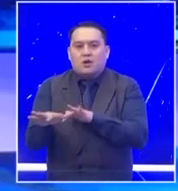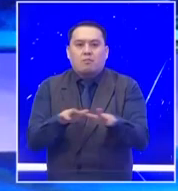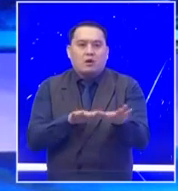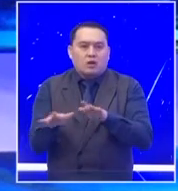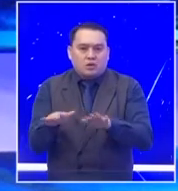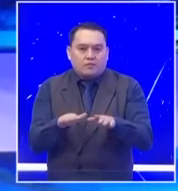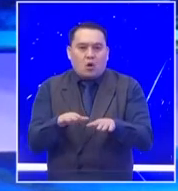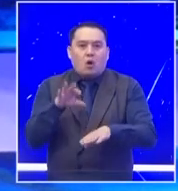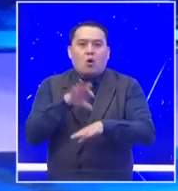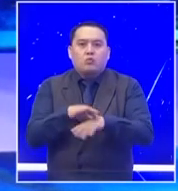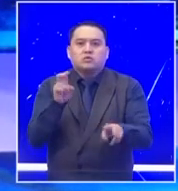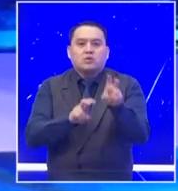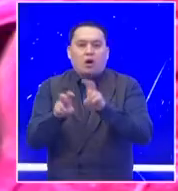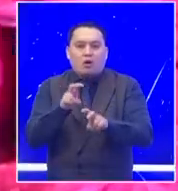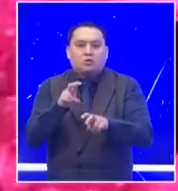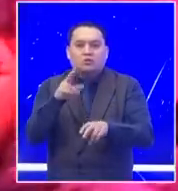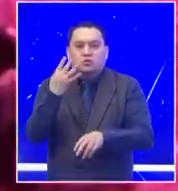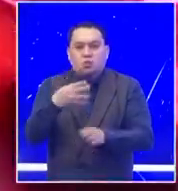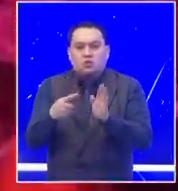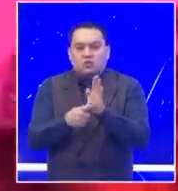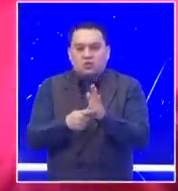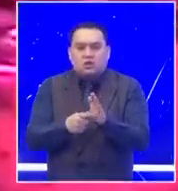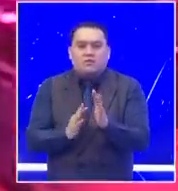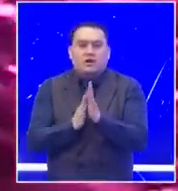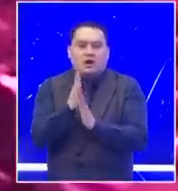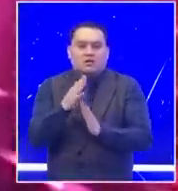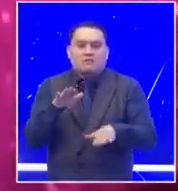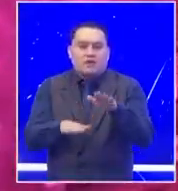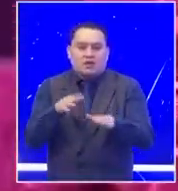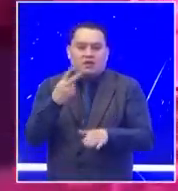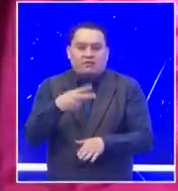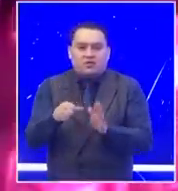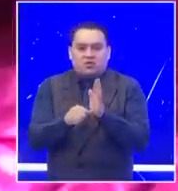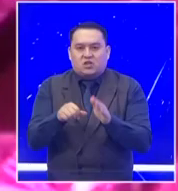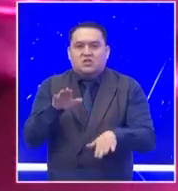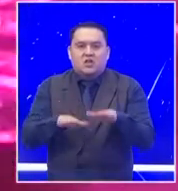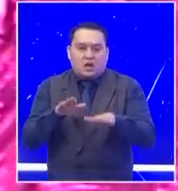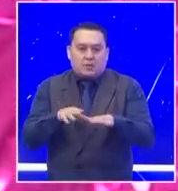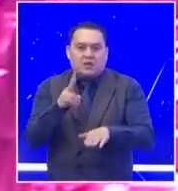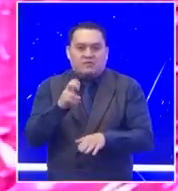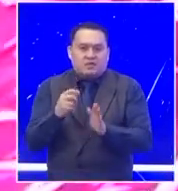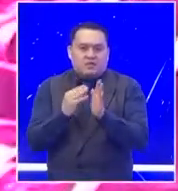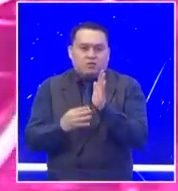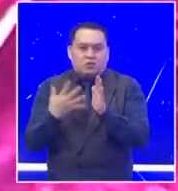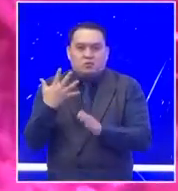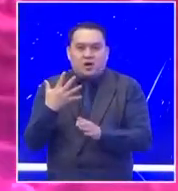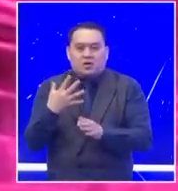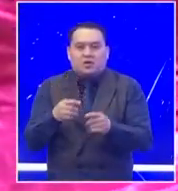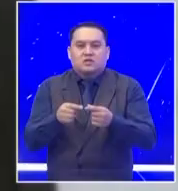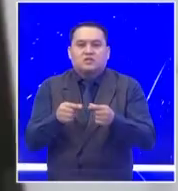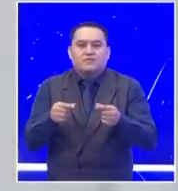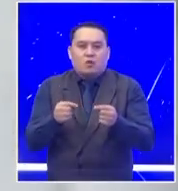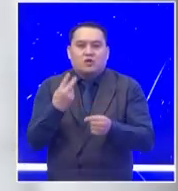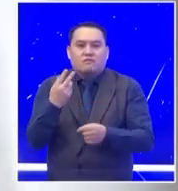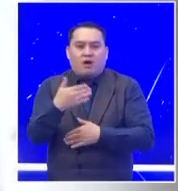мероприятий. В ходе обыска было изъято 47 растений весом около 26 килограммов, 295 свертков и